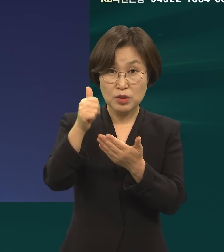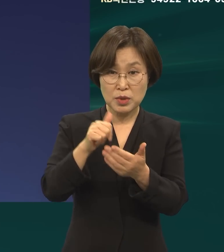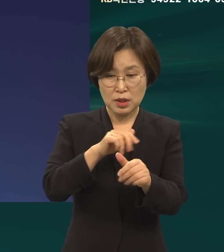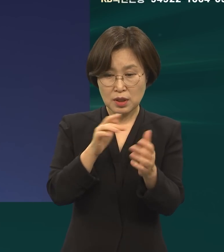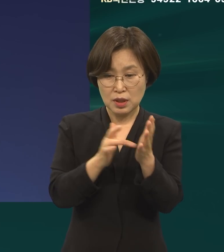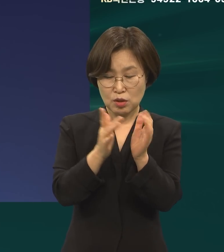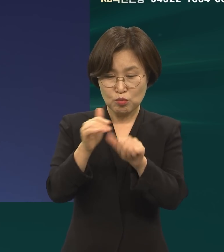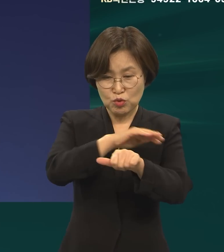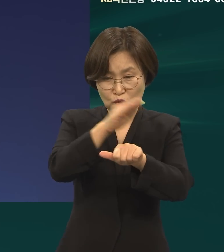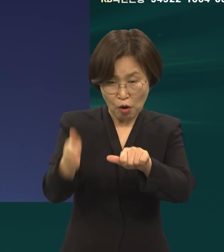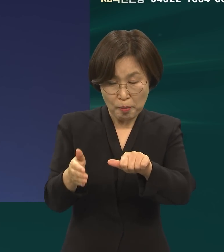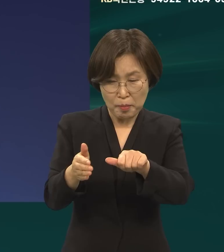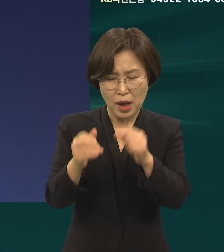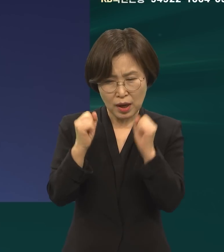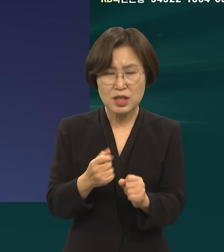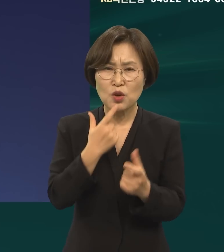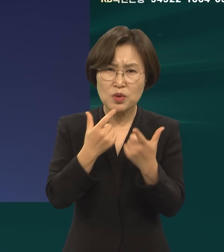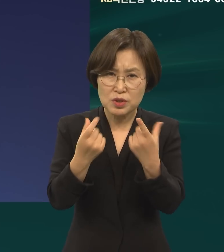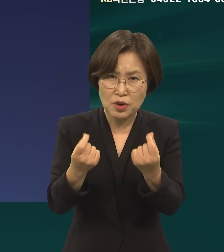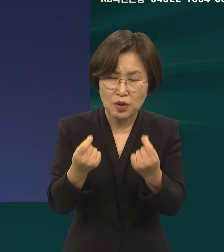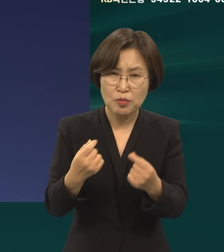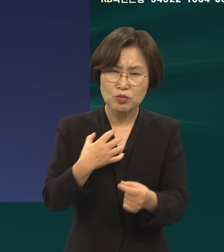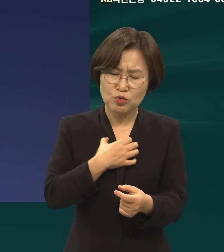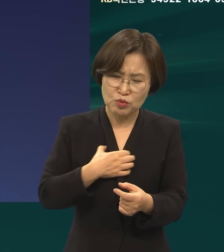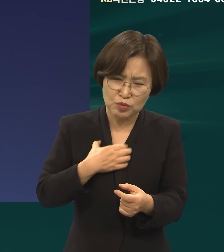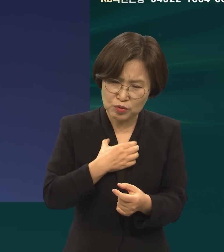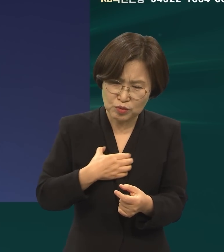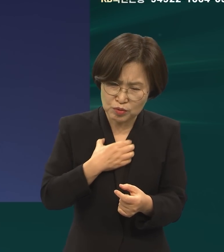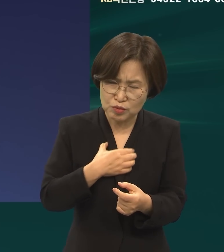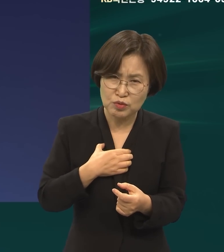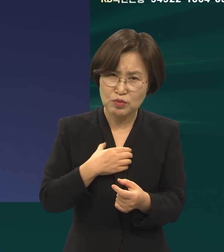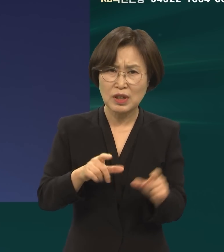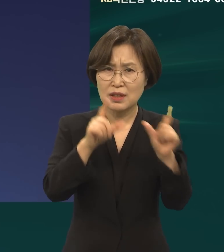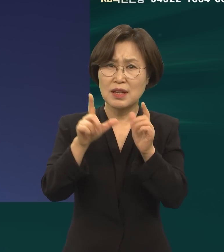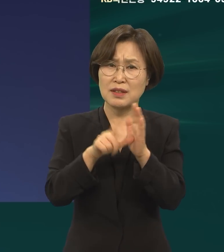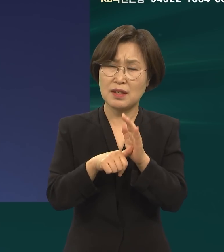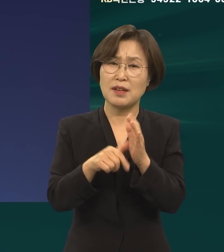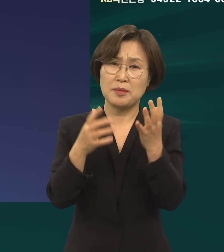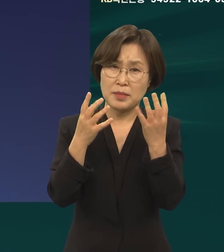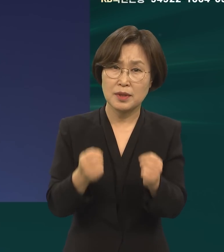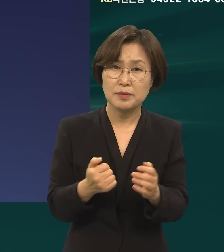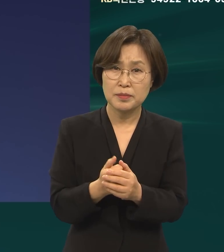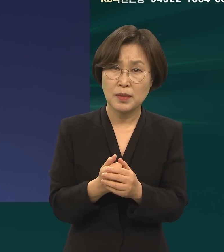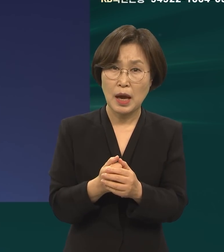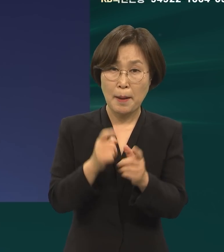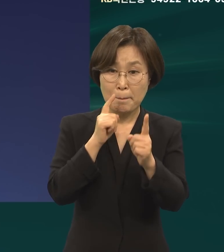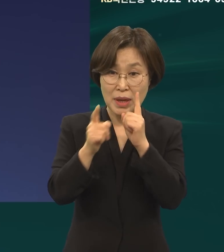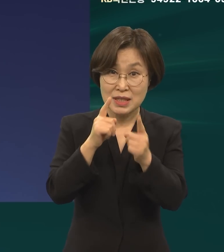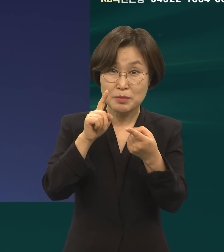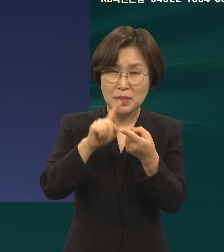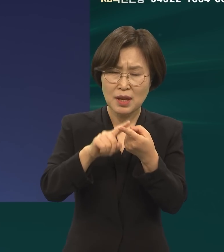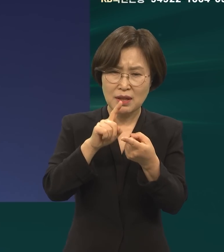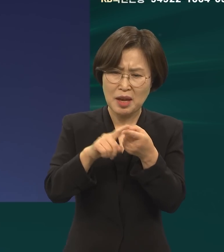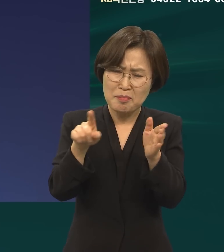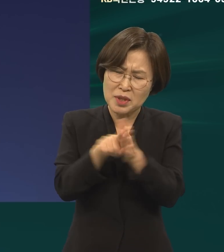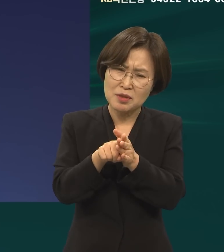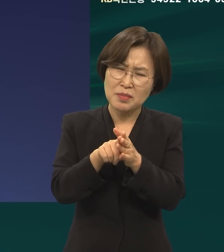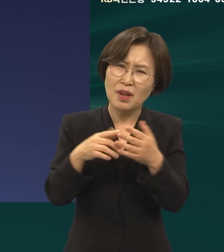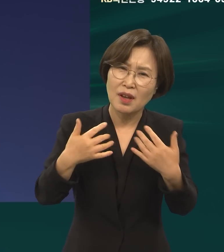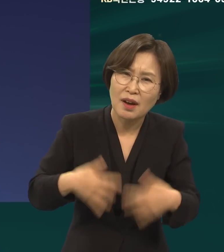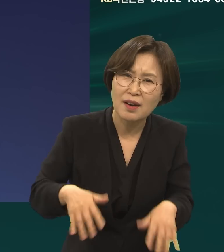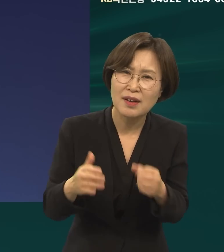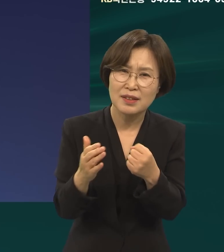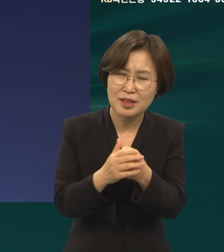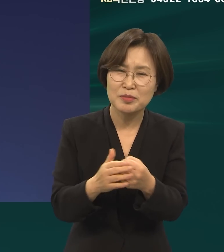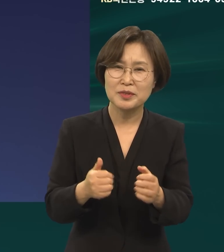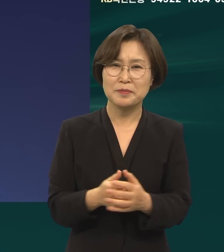매우 많다는 것입니다. 왜? 말씀에 대한 믿음이 약하기 때문입니다. 오늘 저는 여러분들과 이제 성경을 통해서